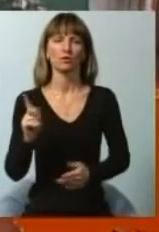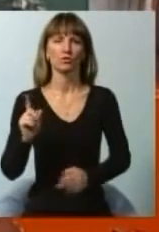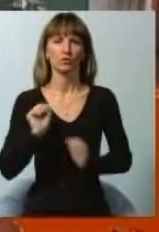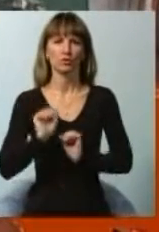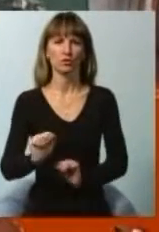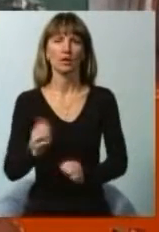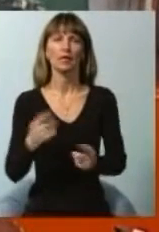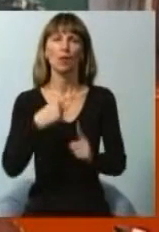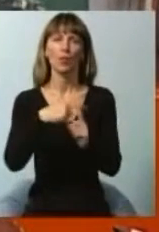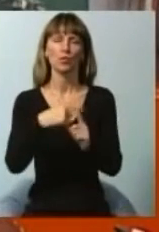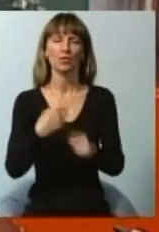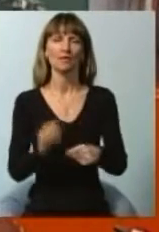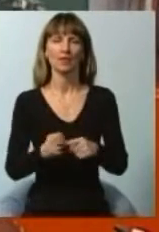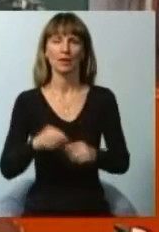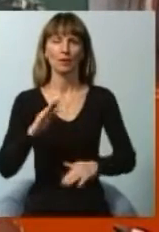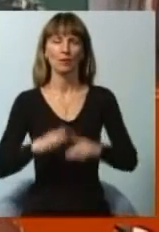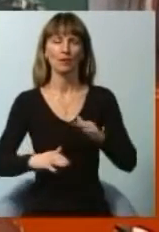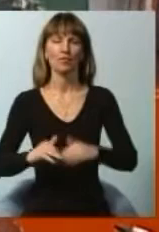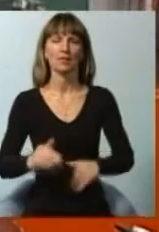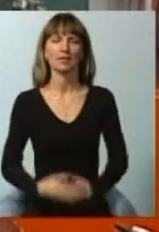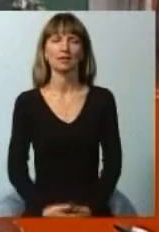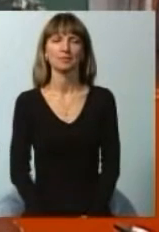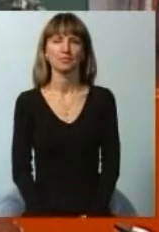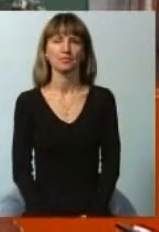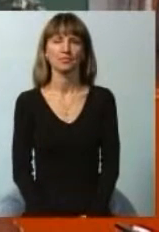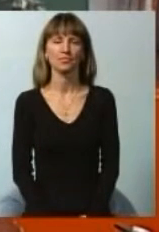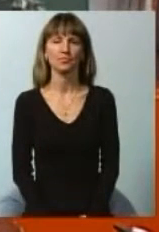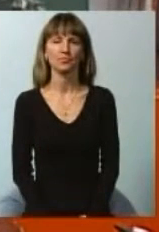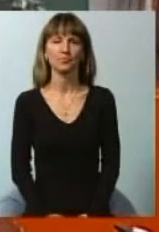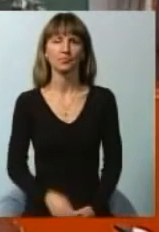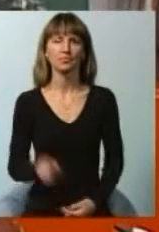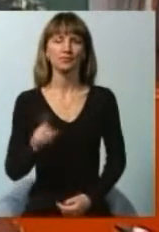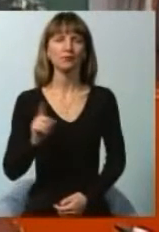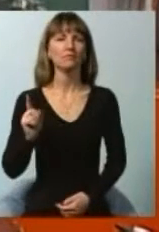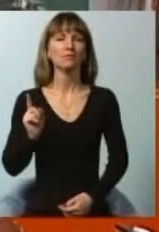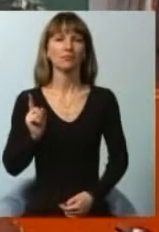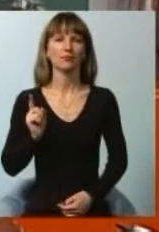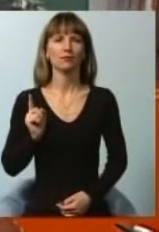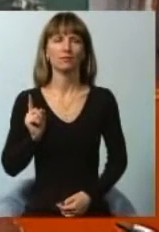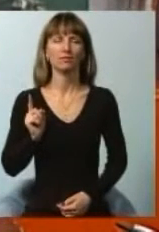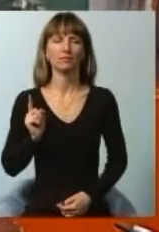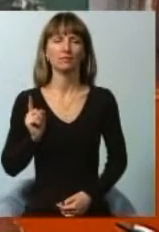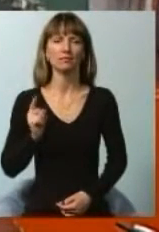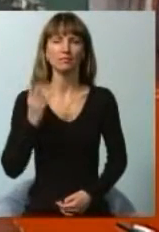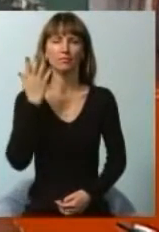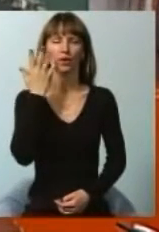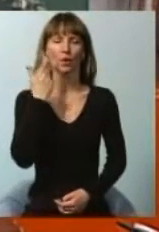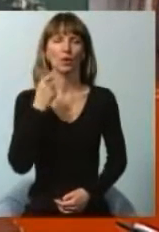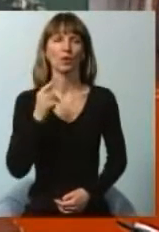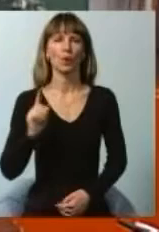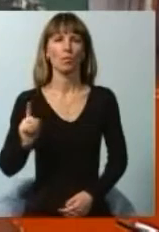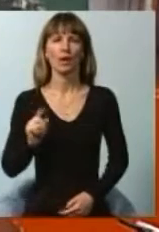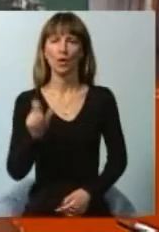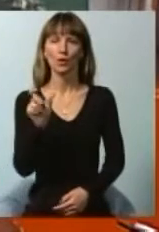професії? Плюси у цій професії, що охоронець, коли